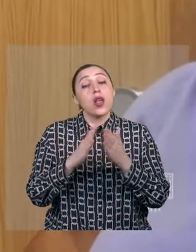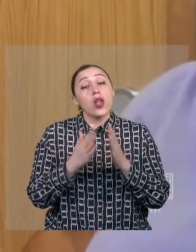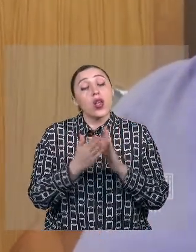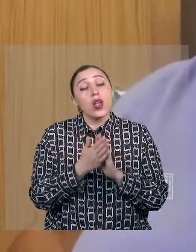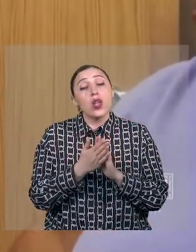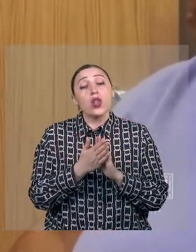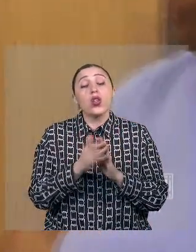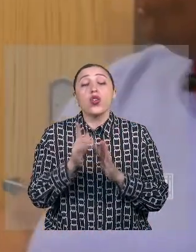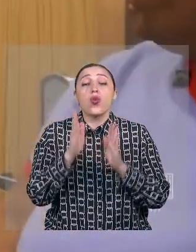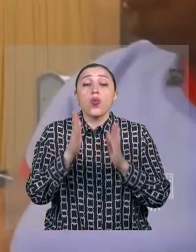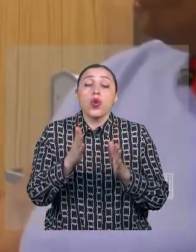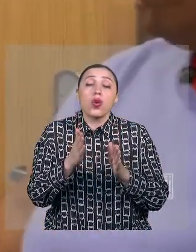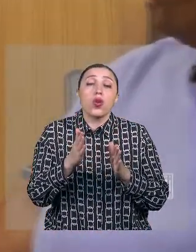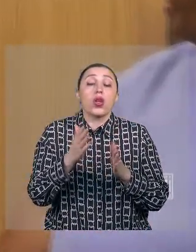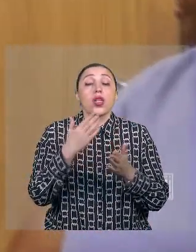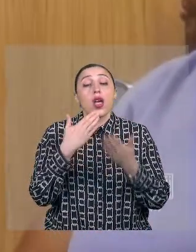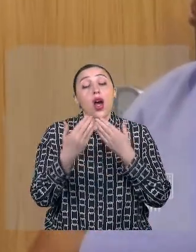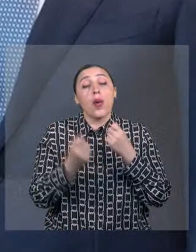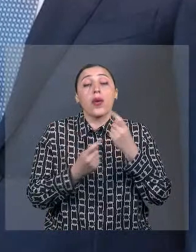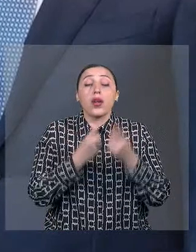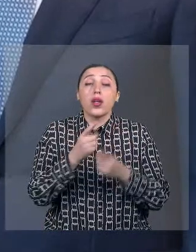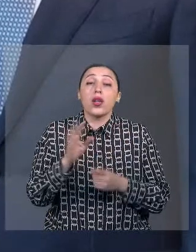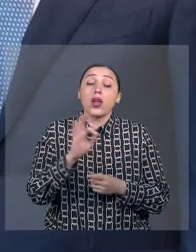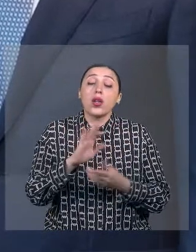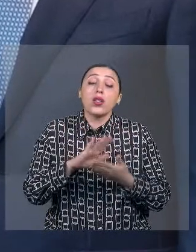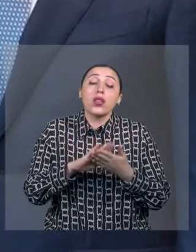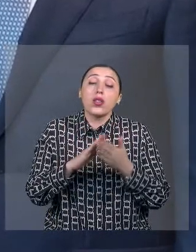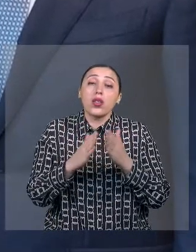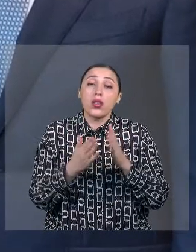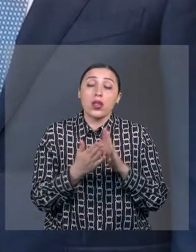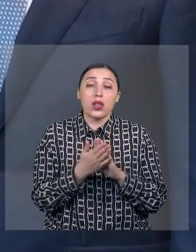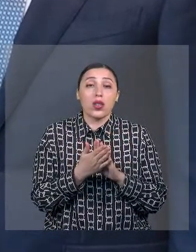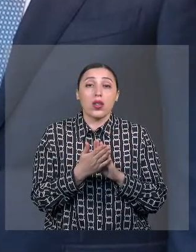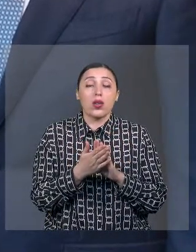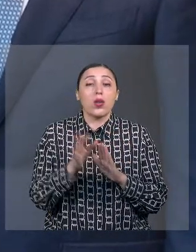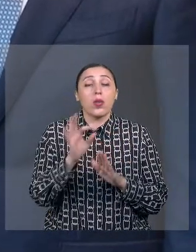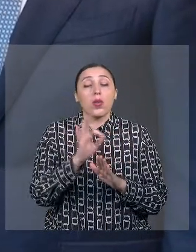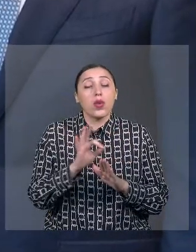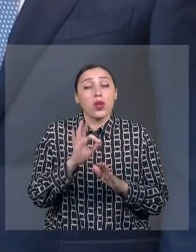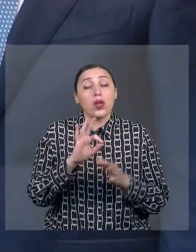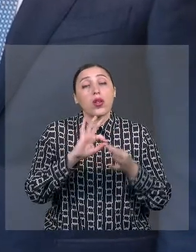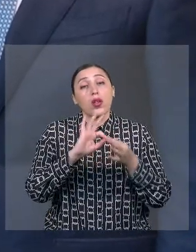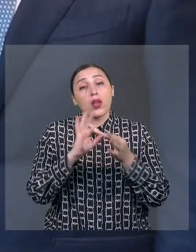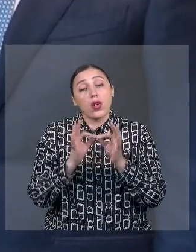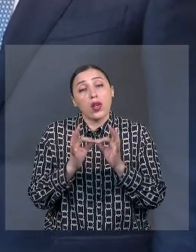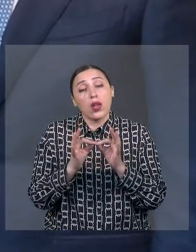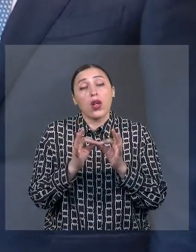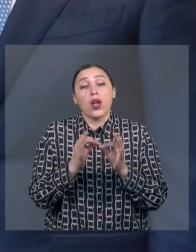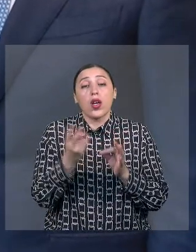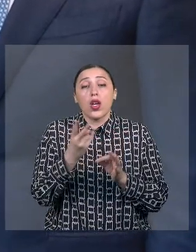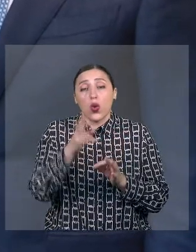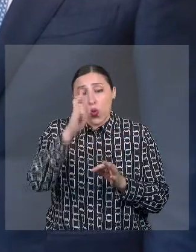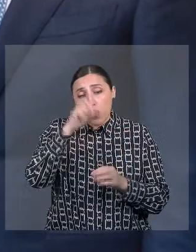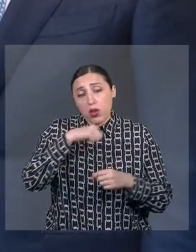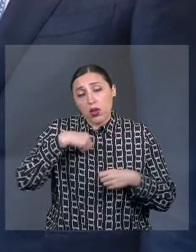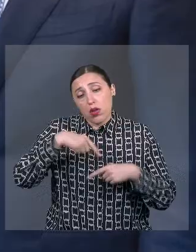ինչը ոչ, նաև հարաբերությունները կարգավորելու համաձայնության շրջանակը, բնույթն ու բովանդակությունը պետք է կողմերը որոշեն։